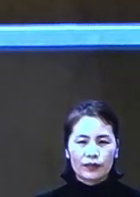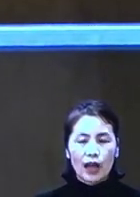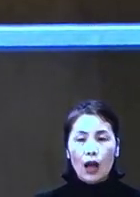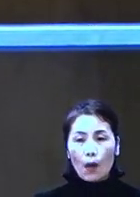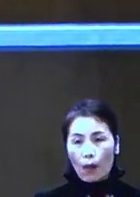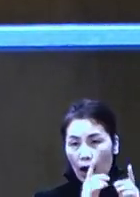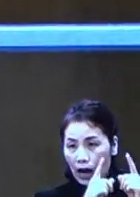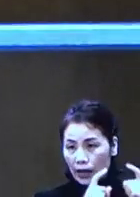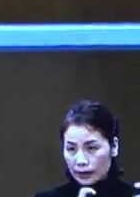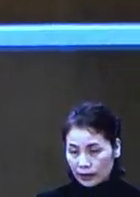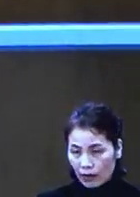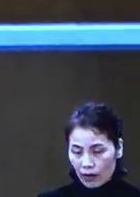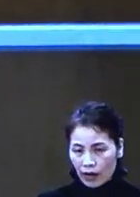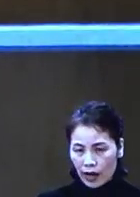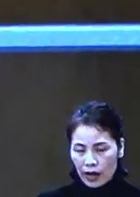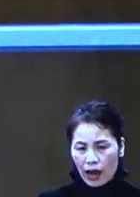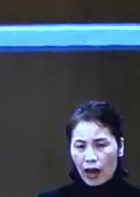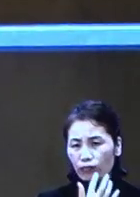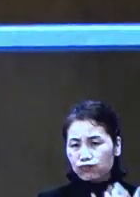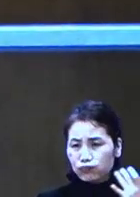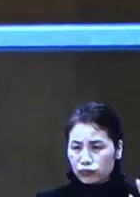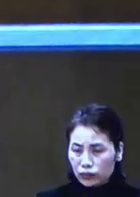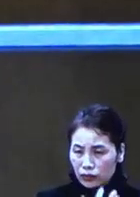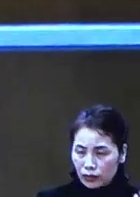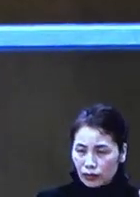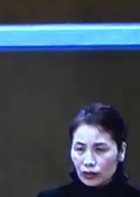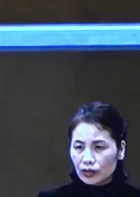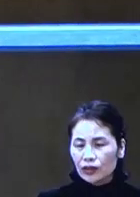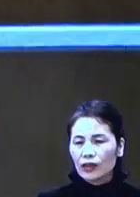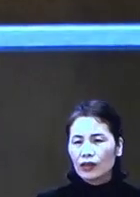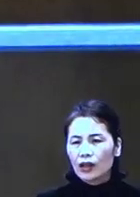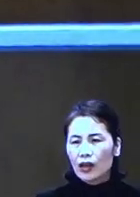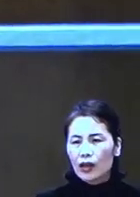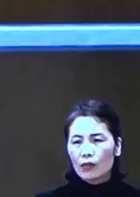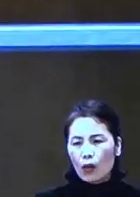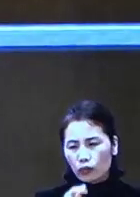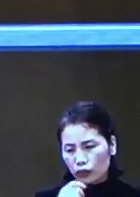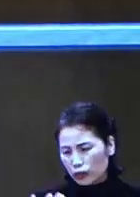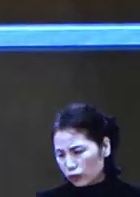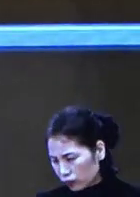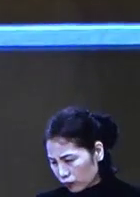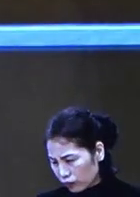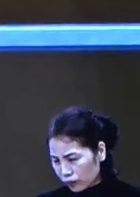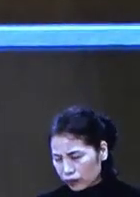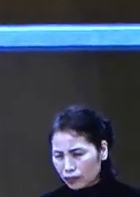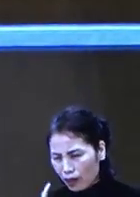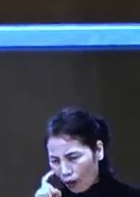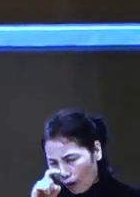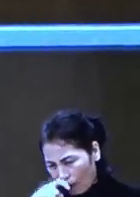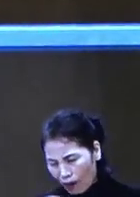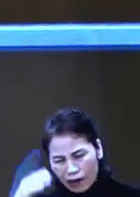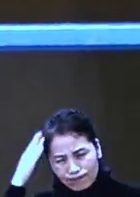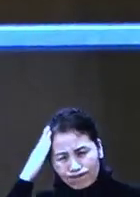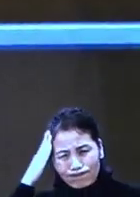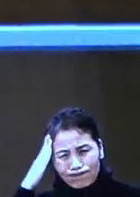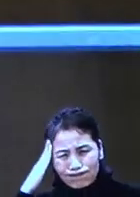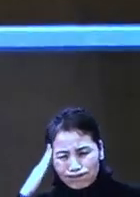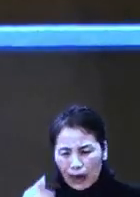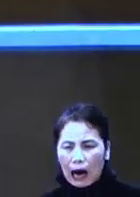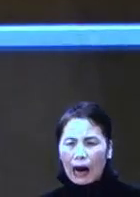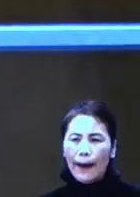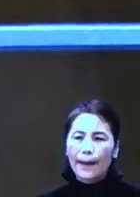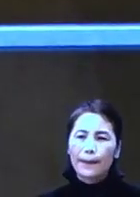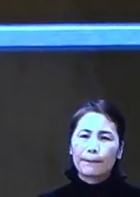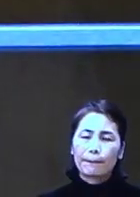우염물 보관 창고 화재로 평택 소하천까지 오염수가 흘러 새파랗게 물들었습니다.